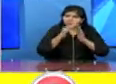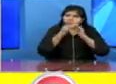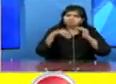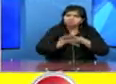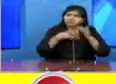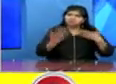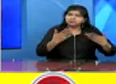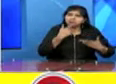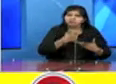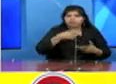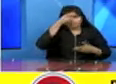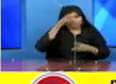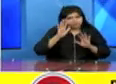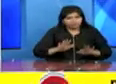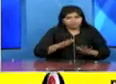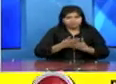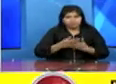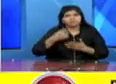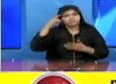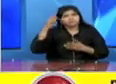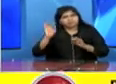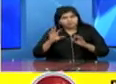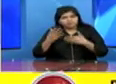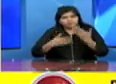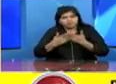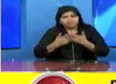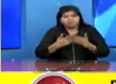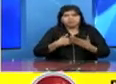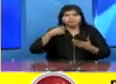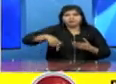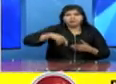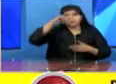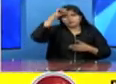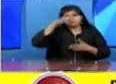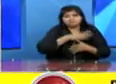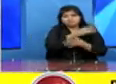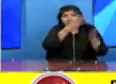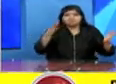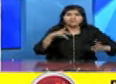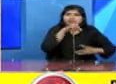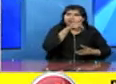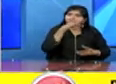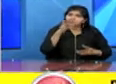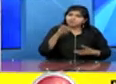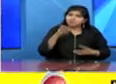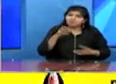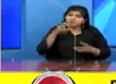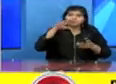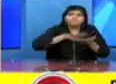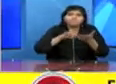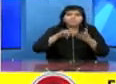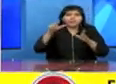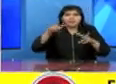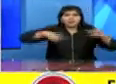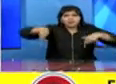समझता हूँ, आपकी परेशानी भी समझता हूँ, लेकिन भारत जैसे 130 करोड़ की आबादी वाले देश